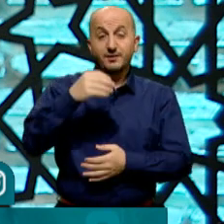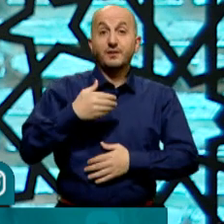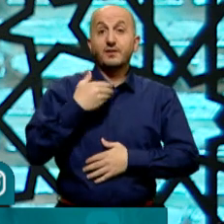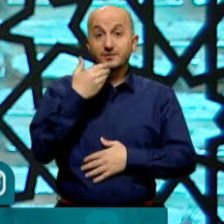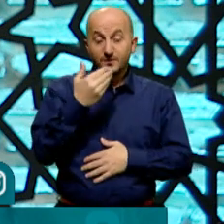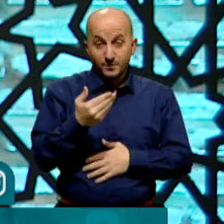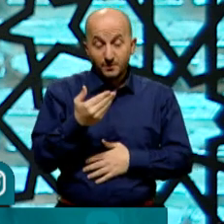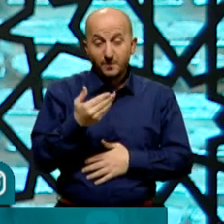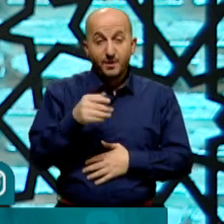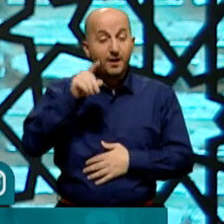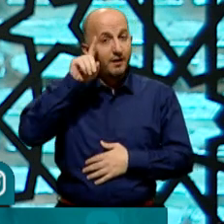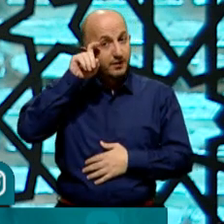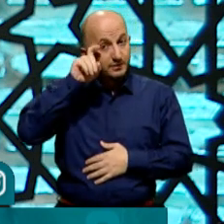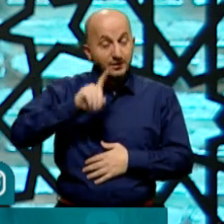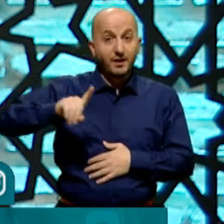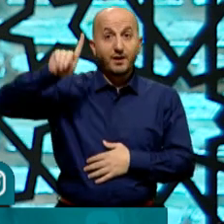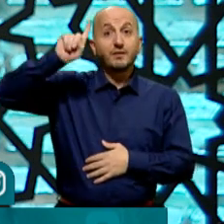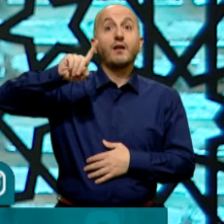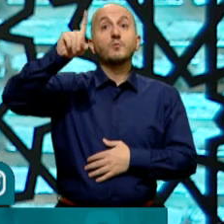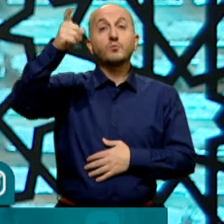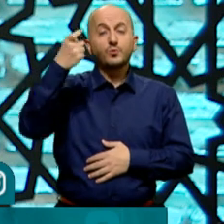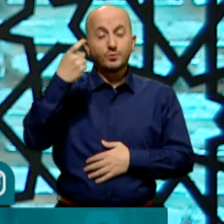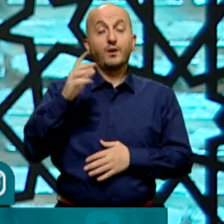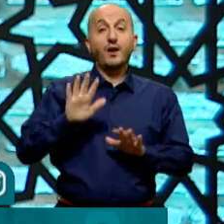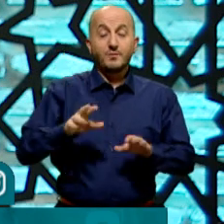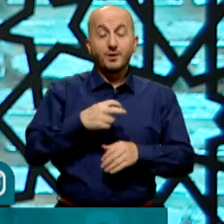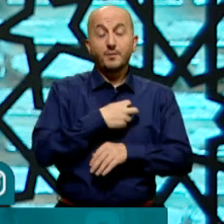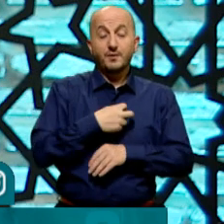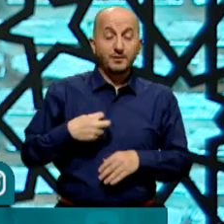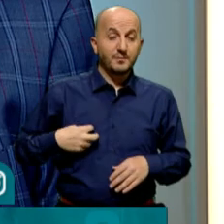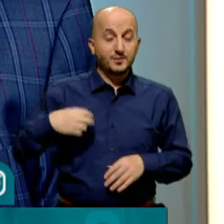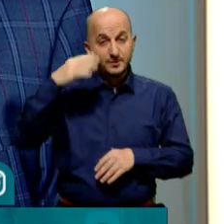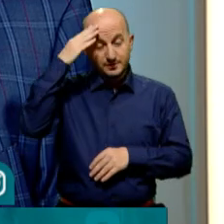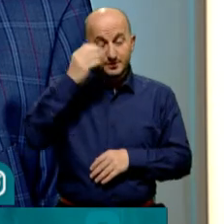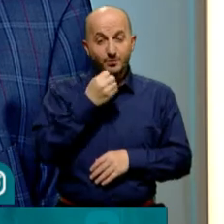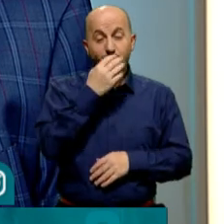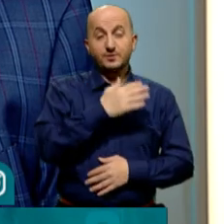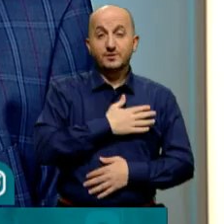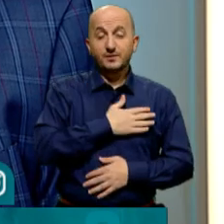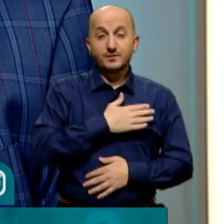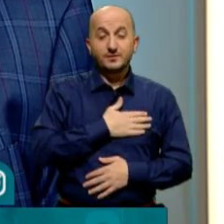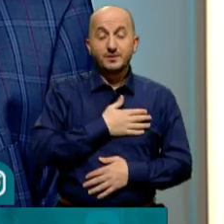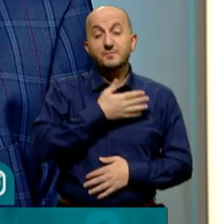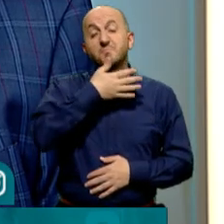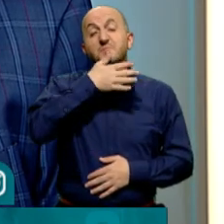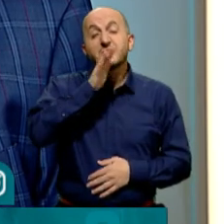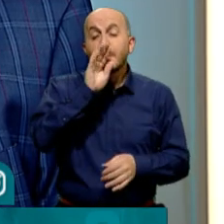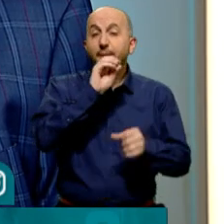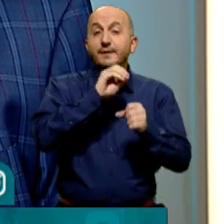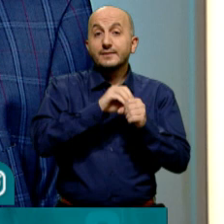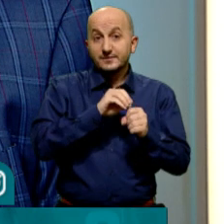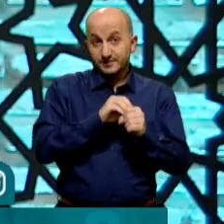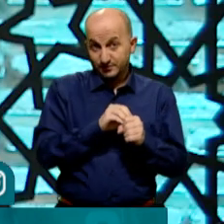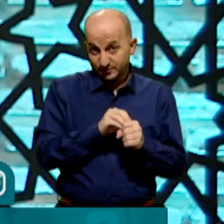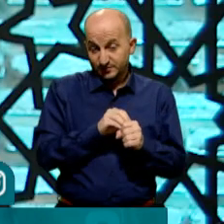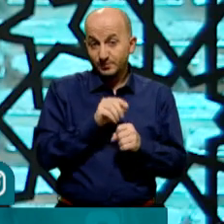demiş. Aklı ile Allah'ı buluyor ama Peygamberimiz Hazreti Muhammed sallallahu aleyhi ve sellemi bilmediği için haliyle